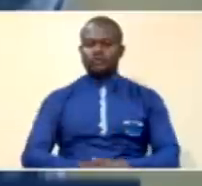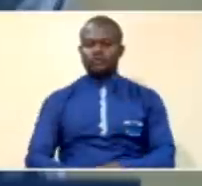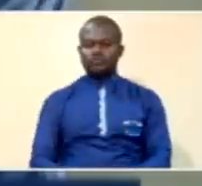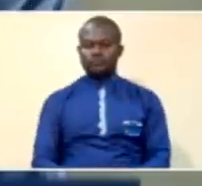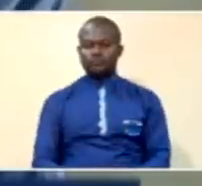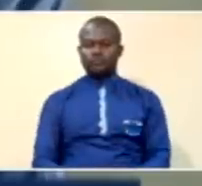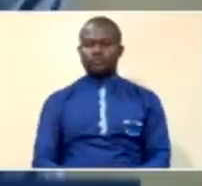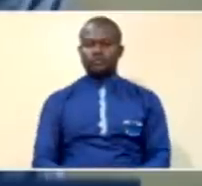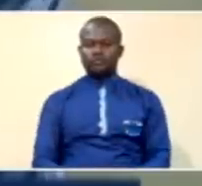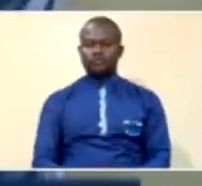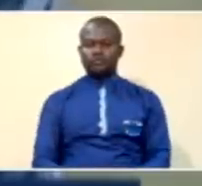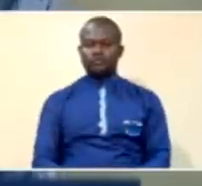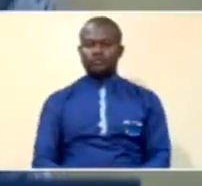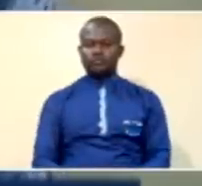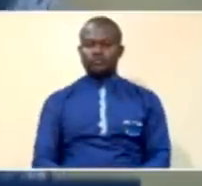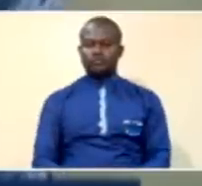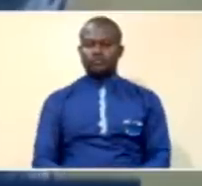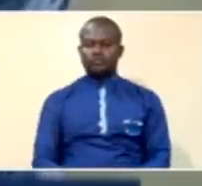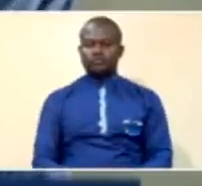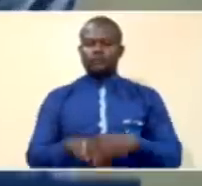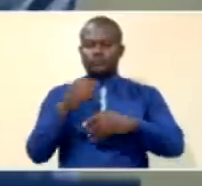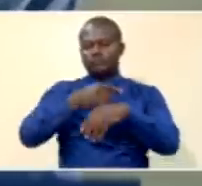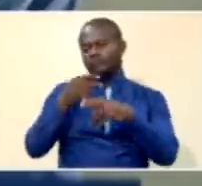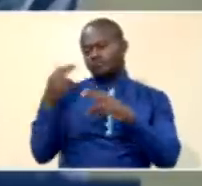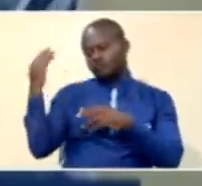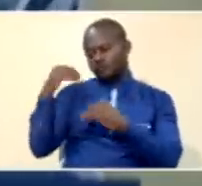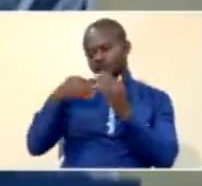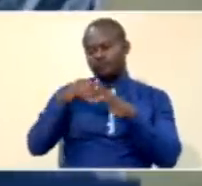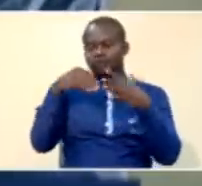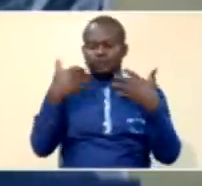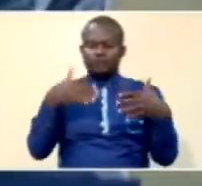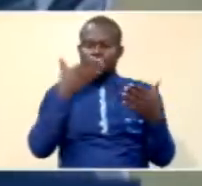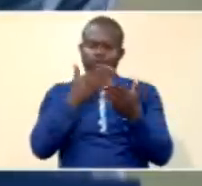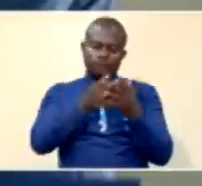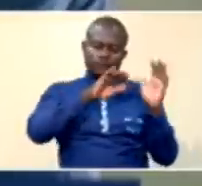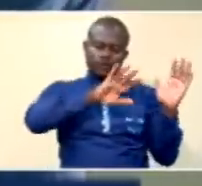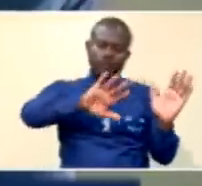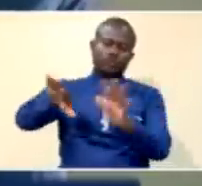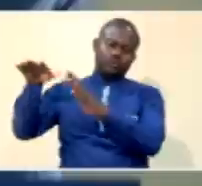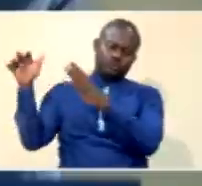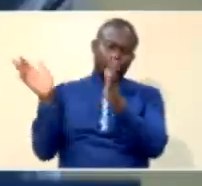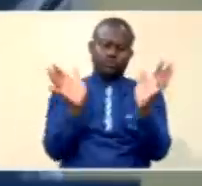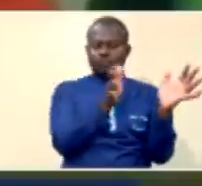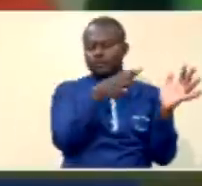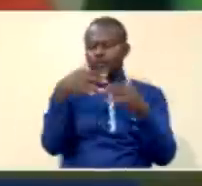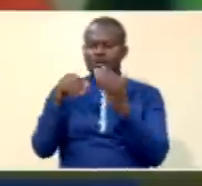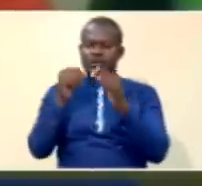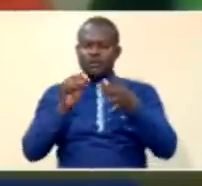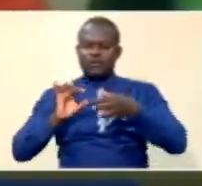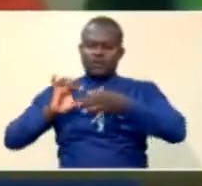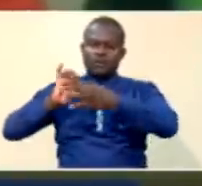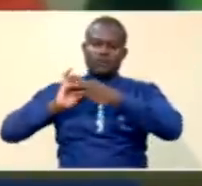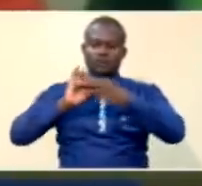Il y a ces derniers temps. Muri iminsi ishize hari umuyaga mwiza urimo guhuha muri aka karere. Harimo kubaho kwiyunga